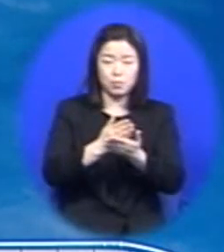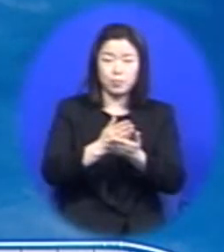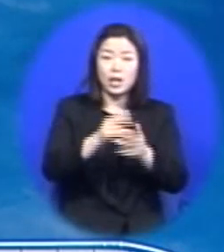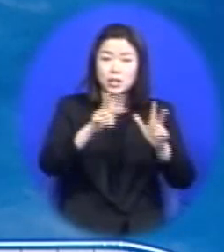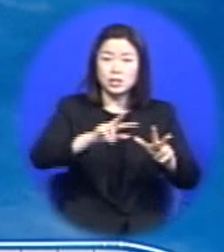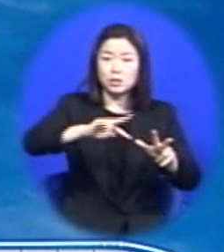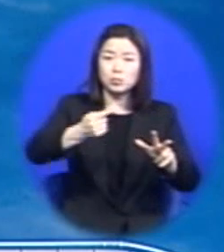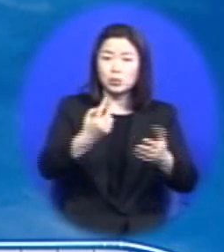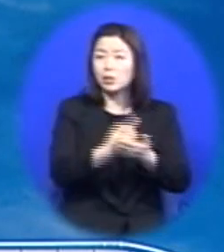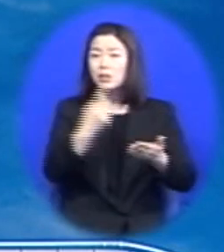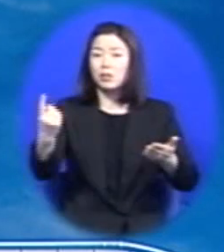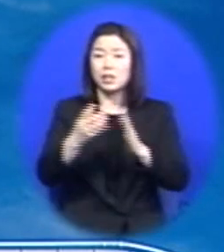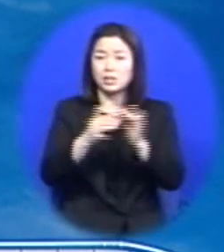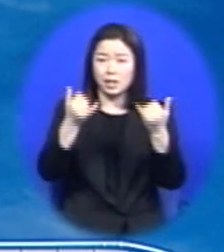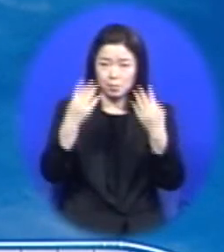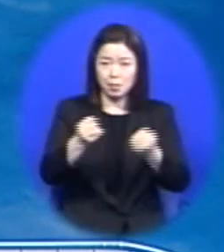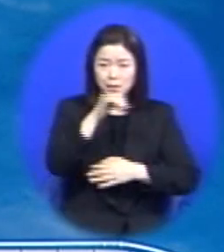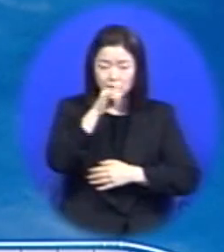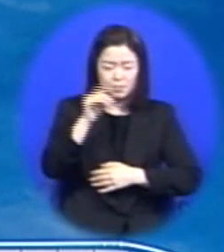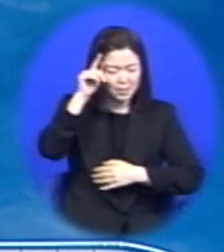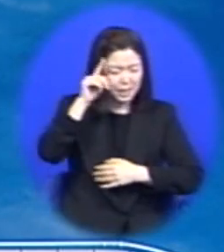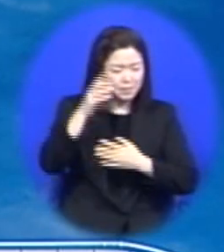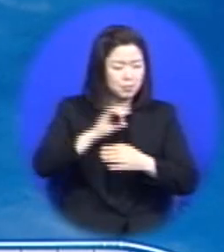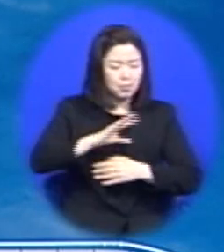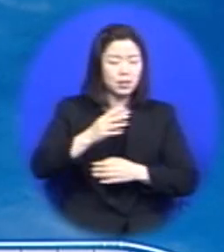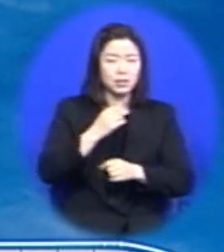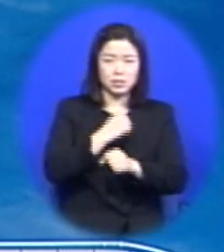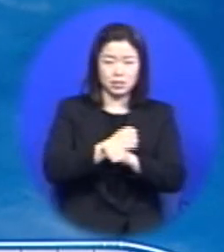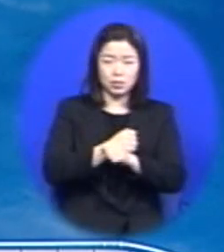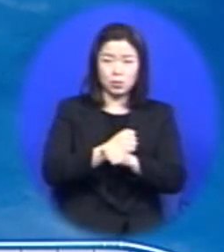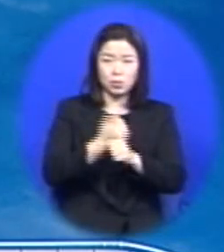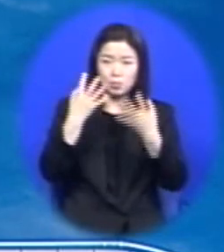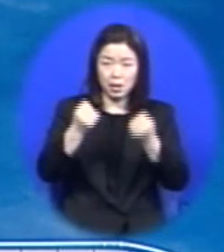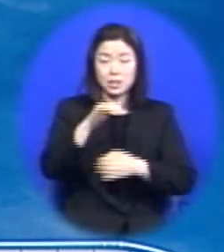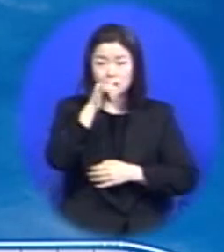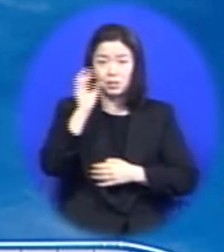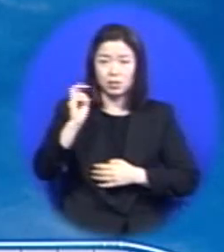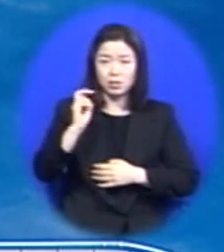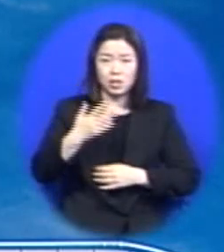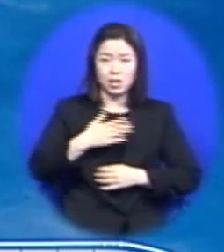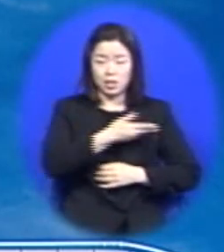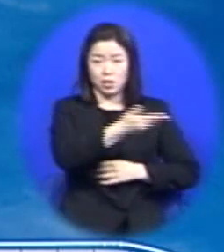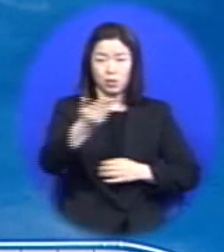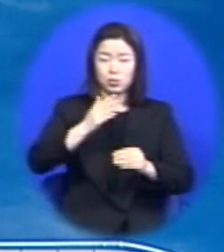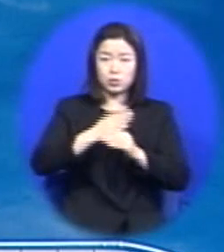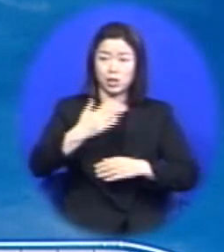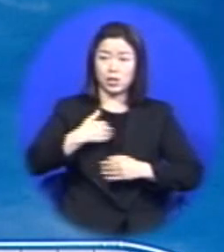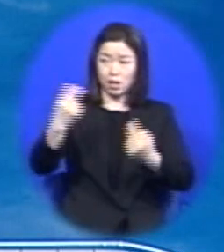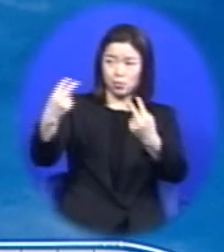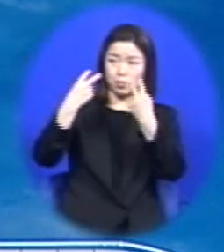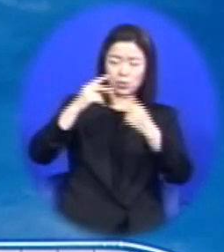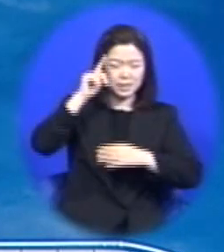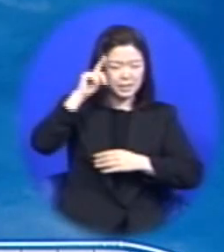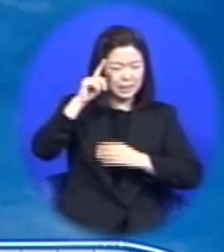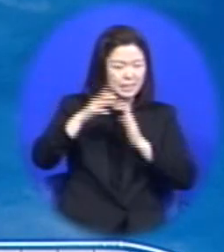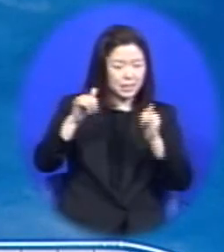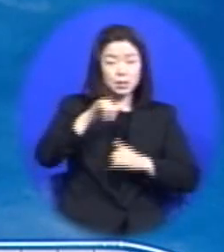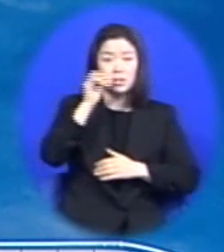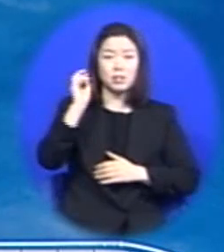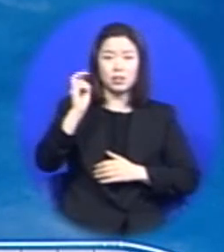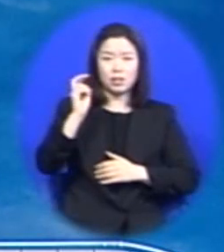그냥 떠나갈 사람도 있으실 거예요. 짜증만 나고. 아마 여러분 중에 저를 보고 짜증나는 분도 있으실 거예요.